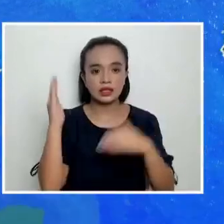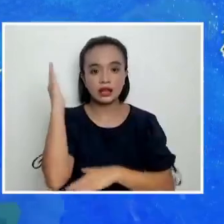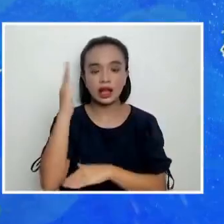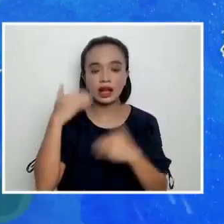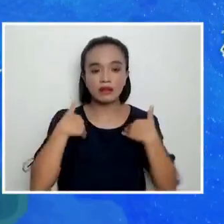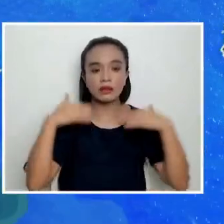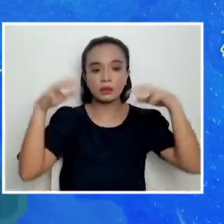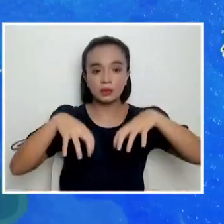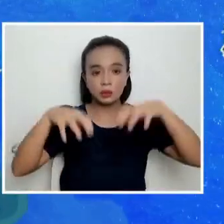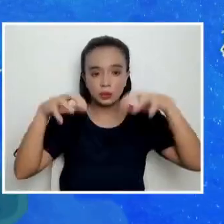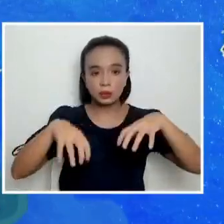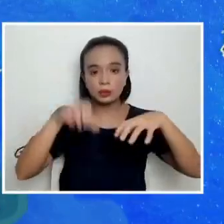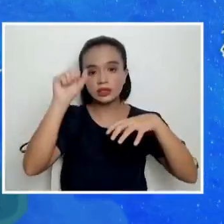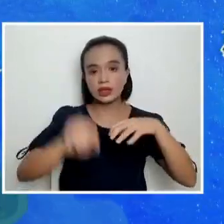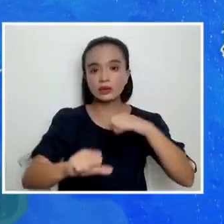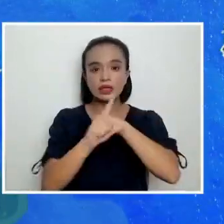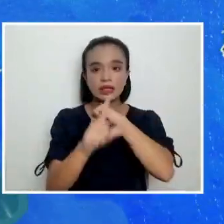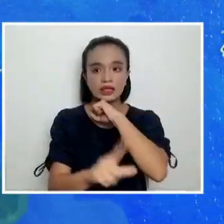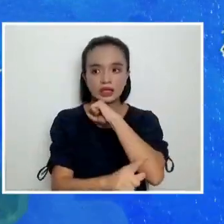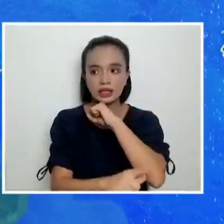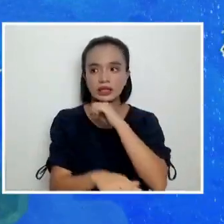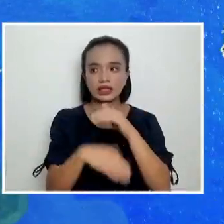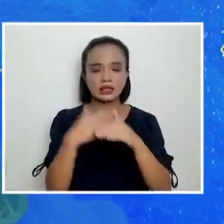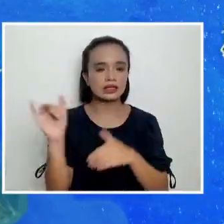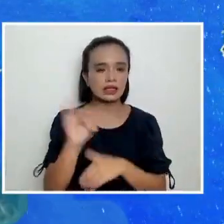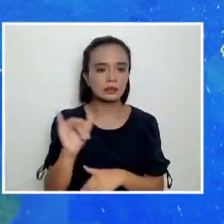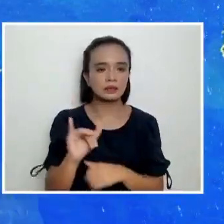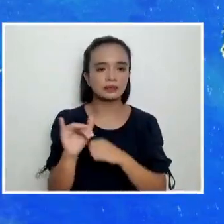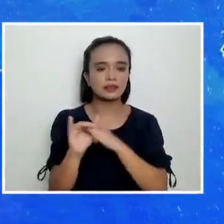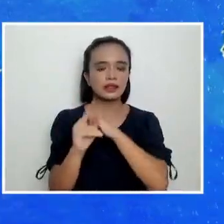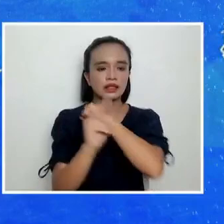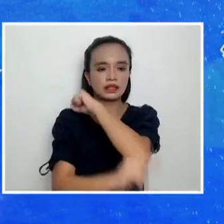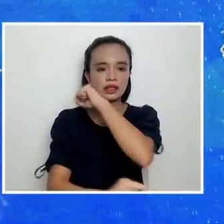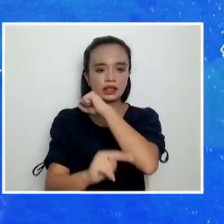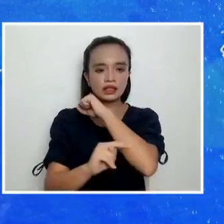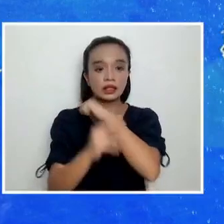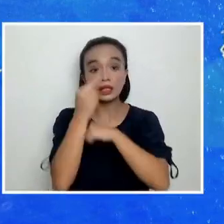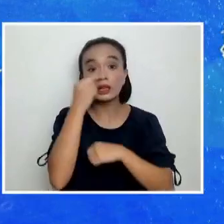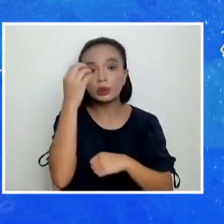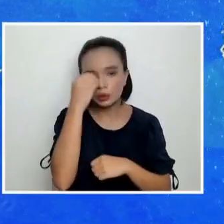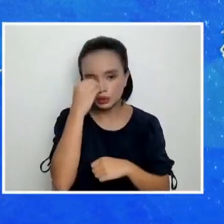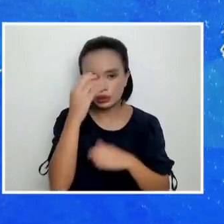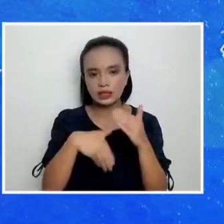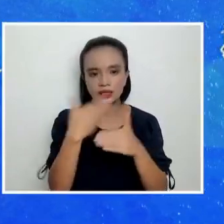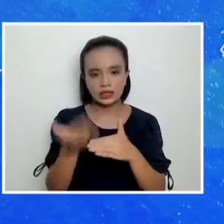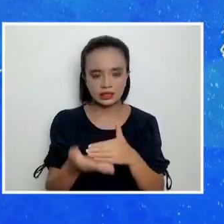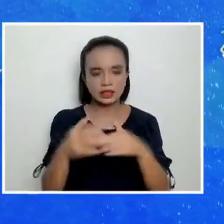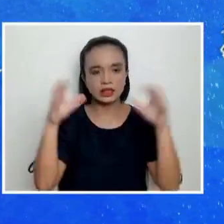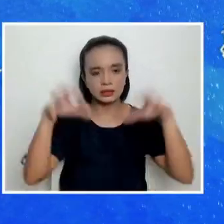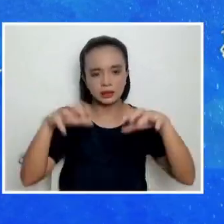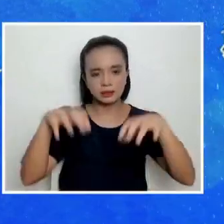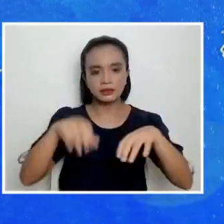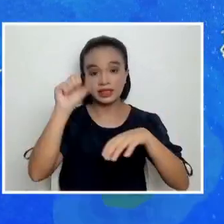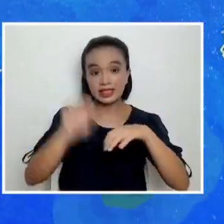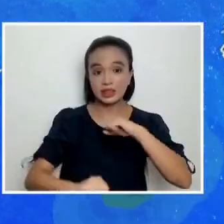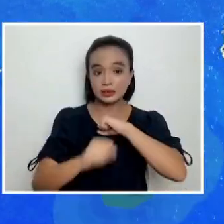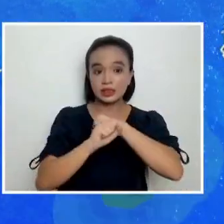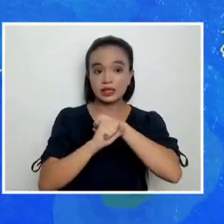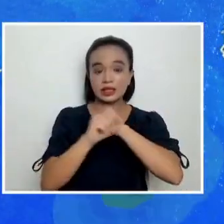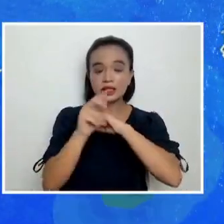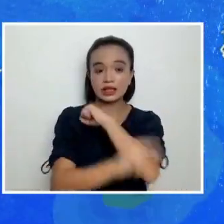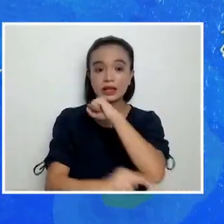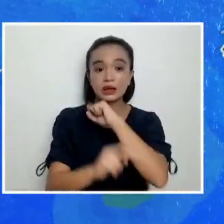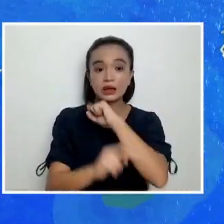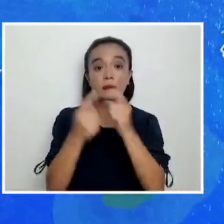ng Southern Leyte at dito sa may Negros Occidental at sa hapon may ulan pa sa Southern Negros Island, pero mawawala na yan pagsapit